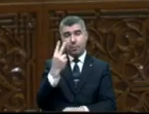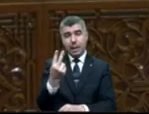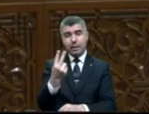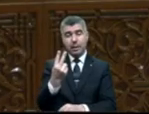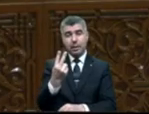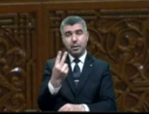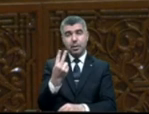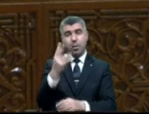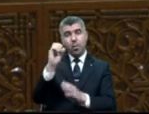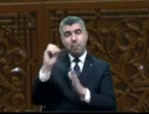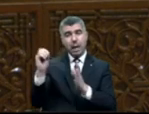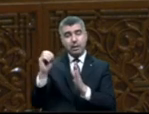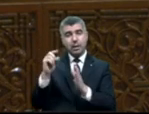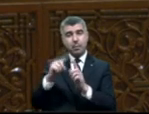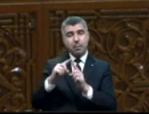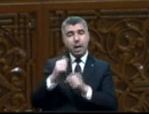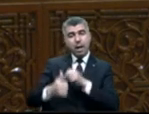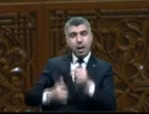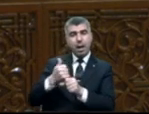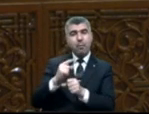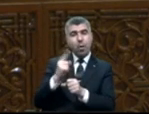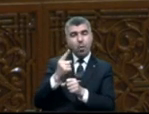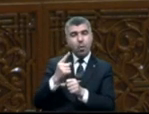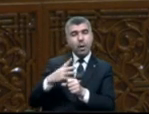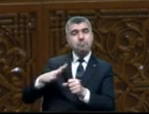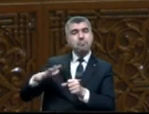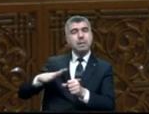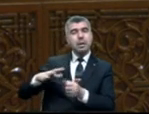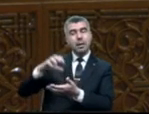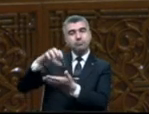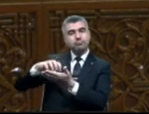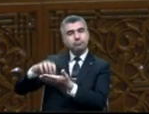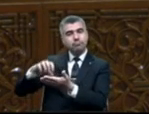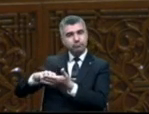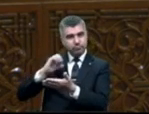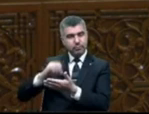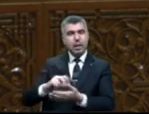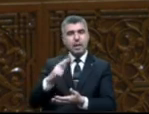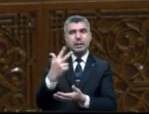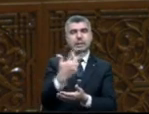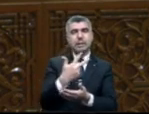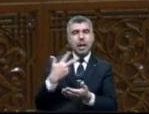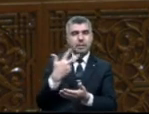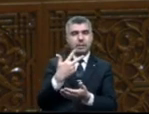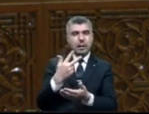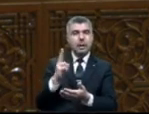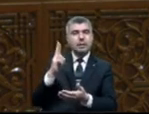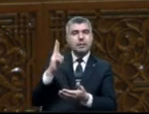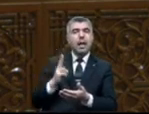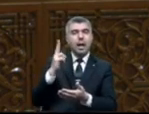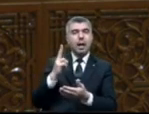4200 متدرب بالسنة الأولى بمدن المهن والكفاءات الثلاث التي انطلق بها